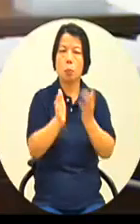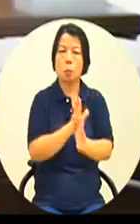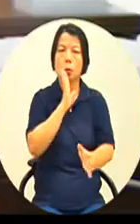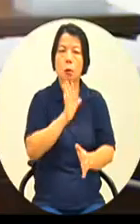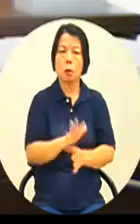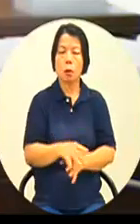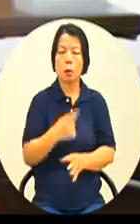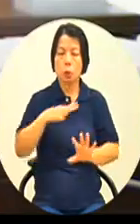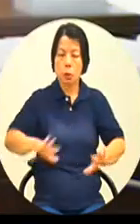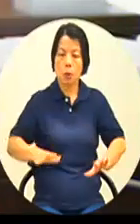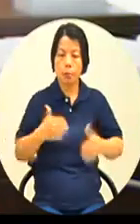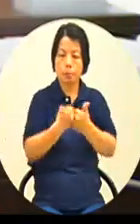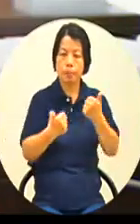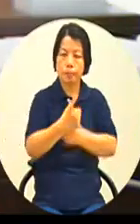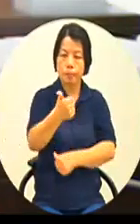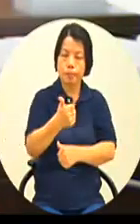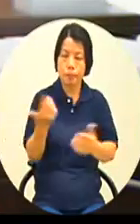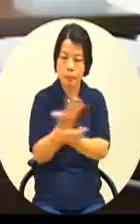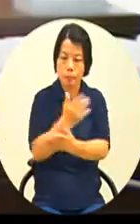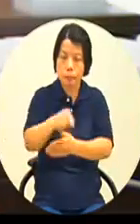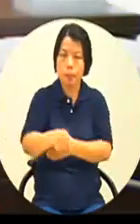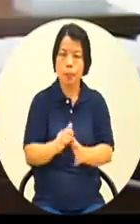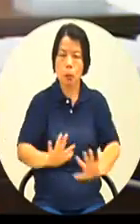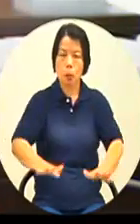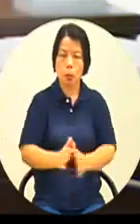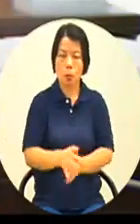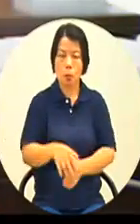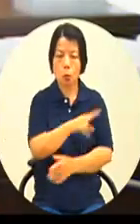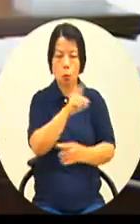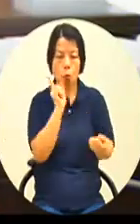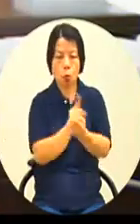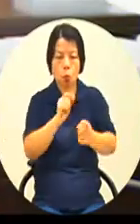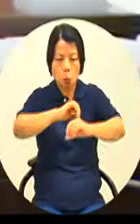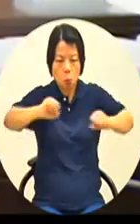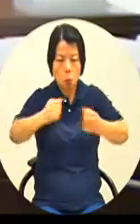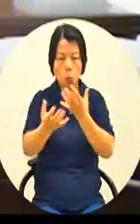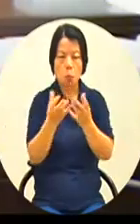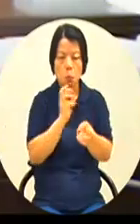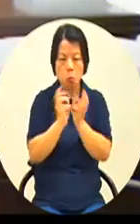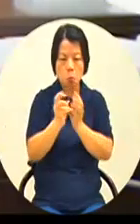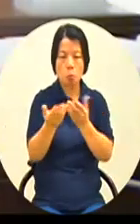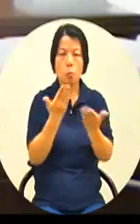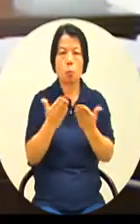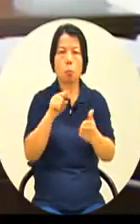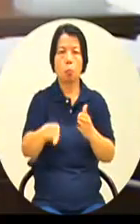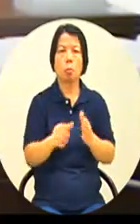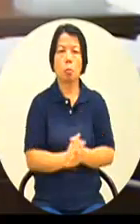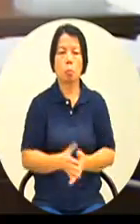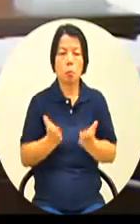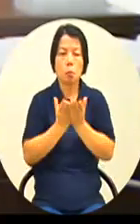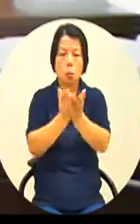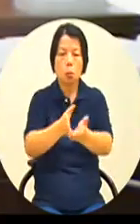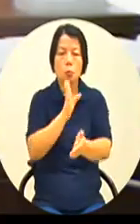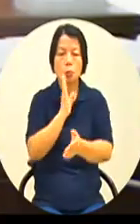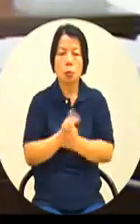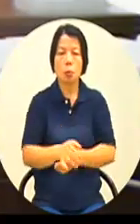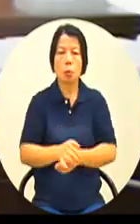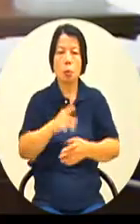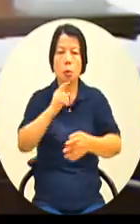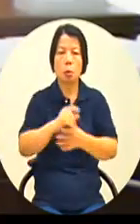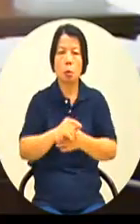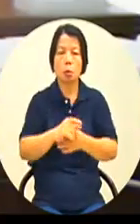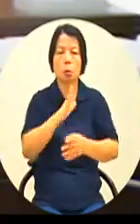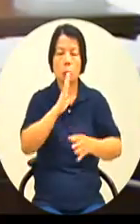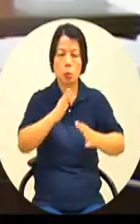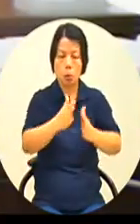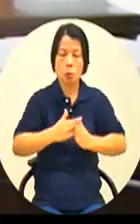营运，但是轮船公司是我们市营的事业单位，它不是以盈利为单位，它是在